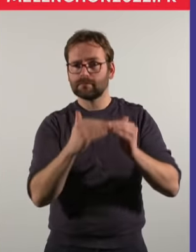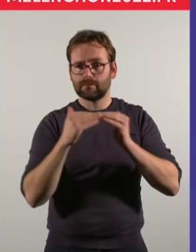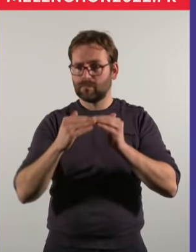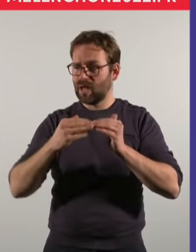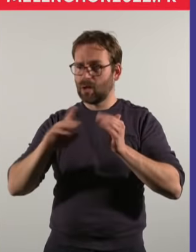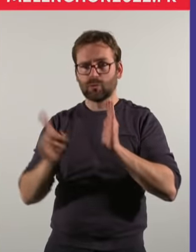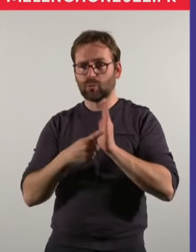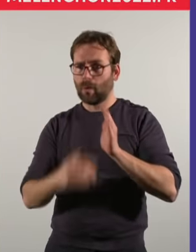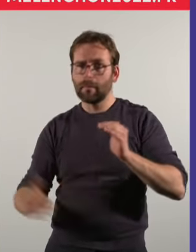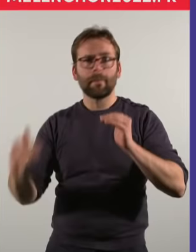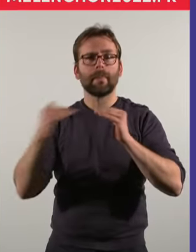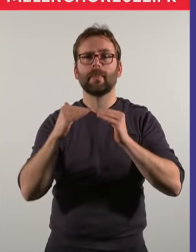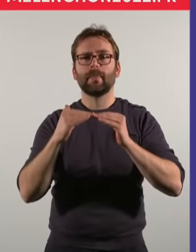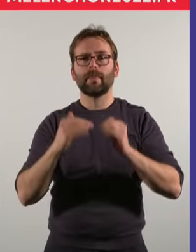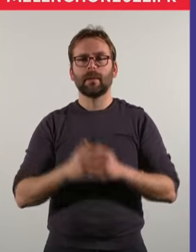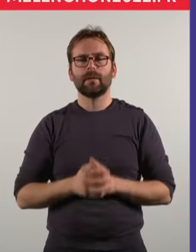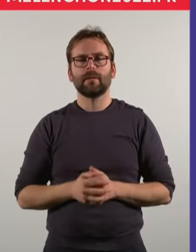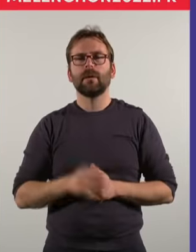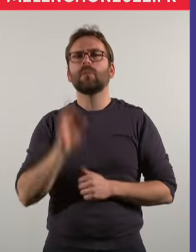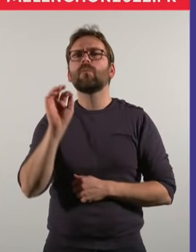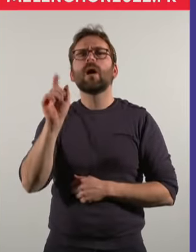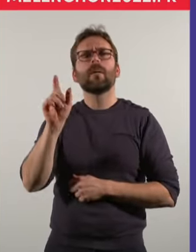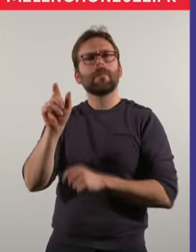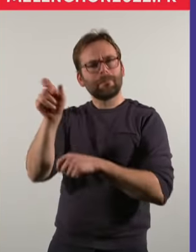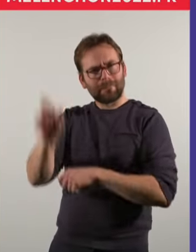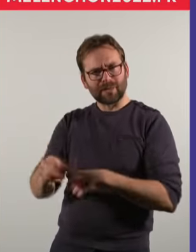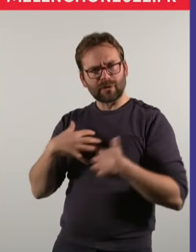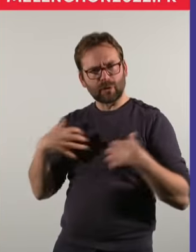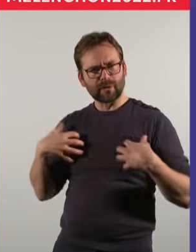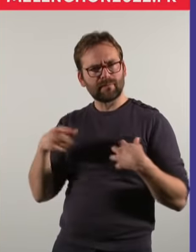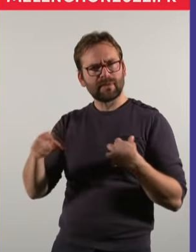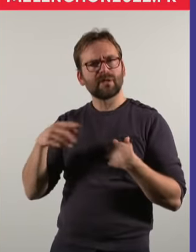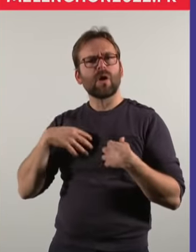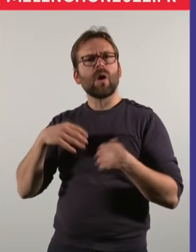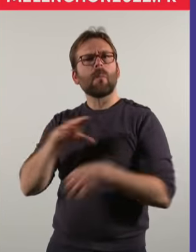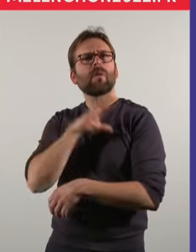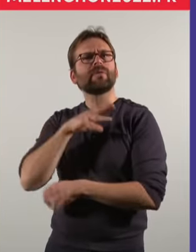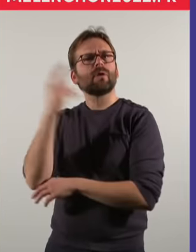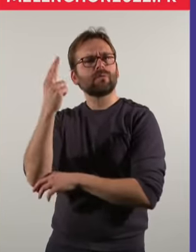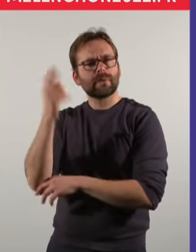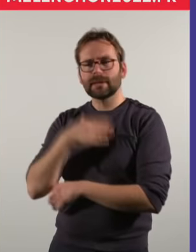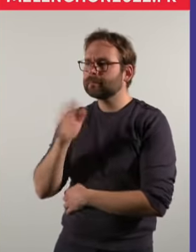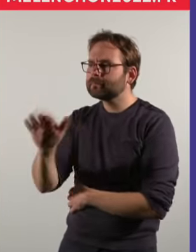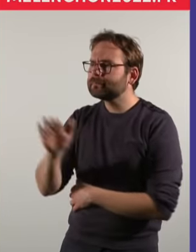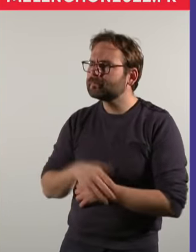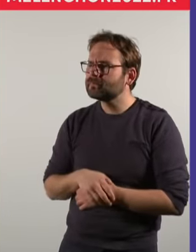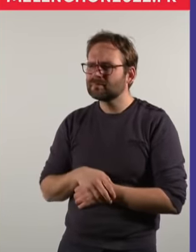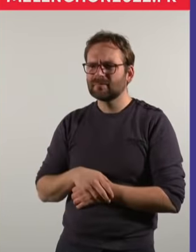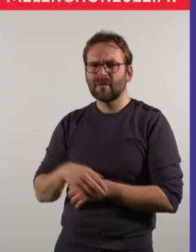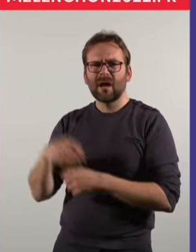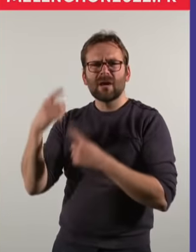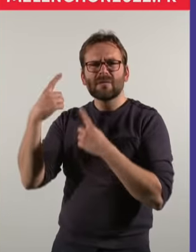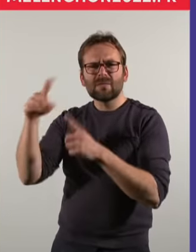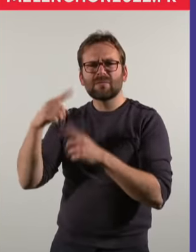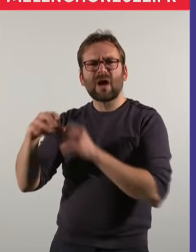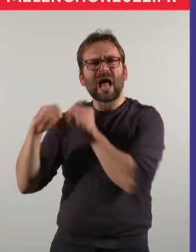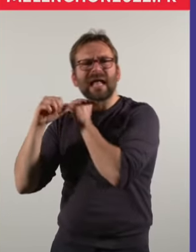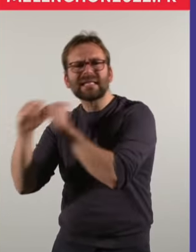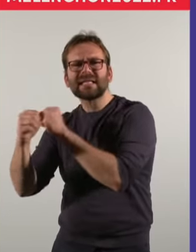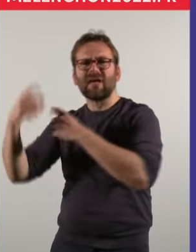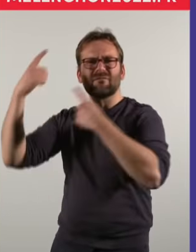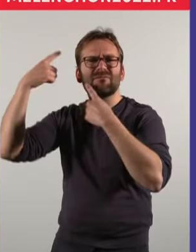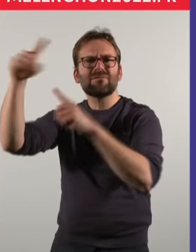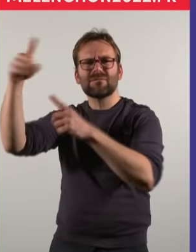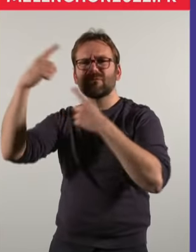égaux. Un jour, j'ai demandé à un scientifique, un professeur de fac, je lui dis, toutes ces révoltes d'esclaves qu'il y